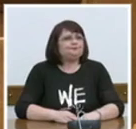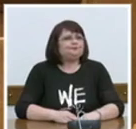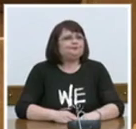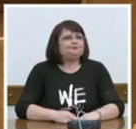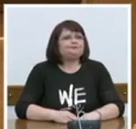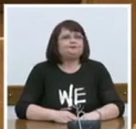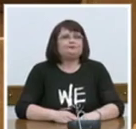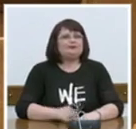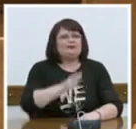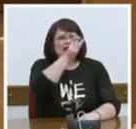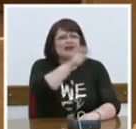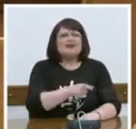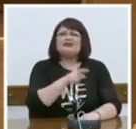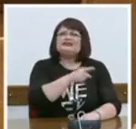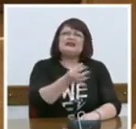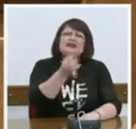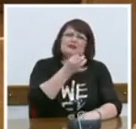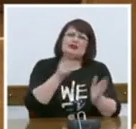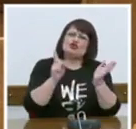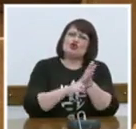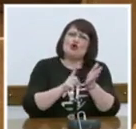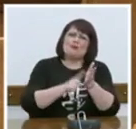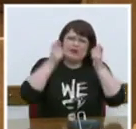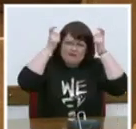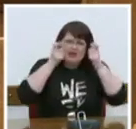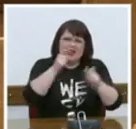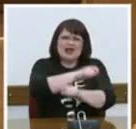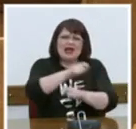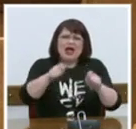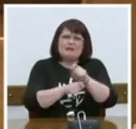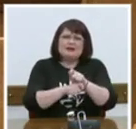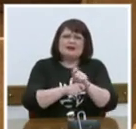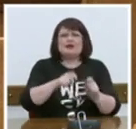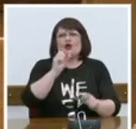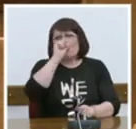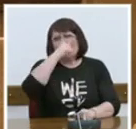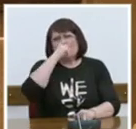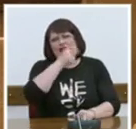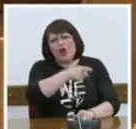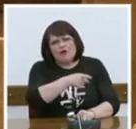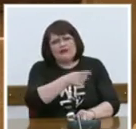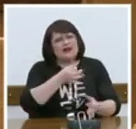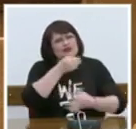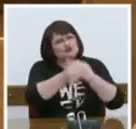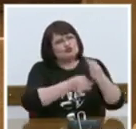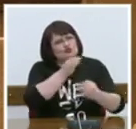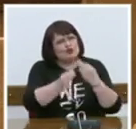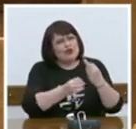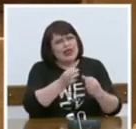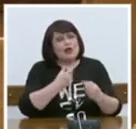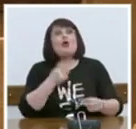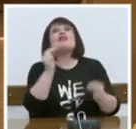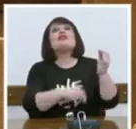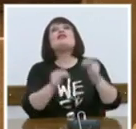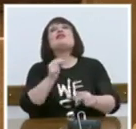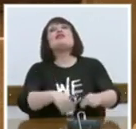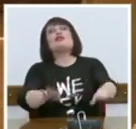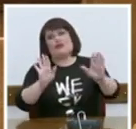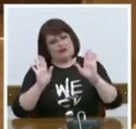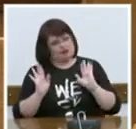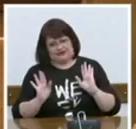σας να νομιμοποιήσετε τους γάμους ομοφιλοφίλων, σας πληροφορούμε ότι θα καταψηφίσουμε